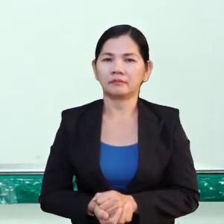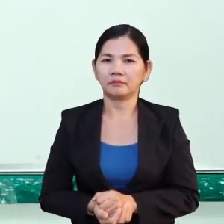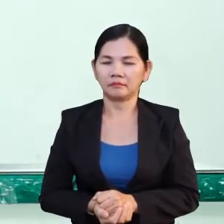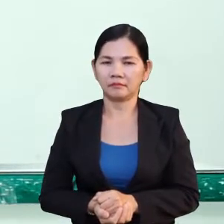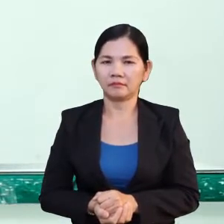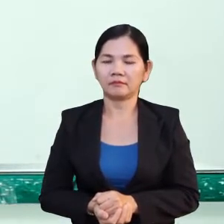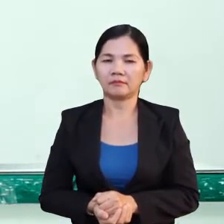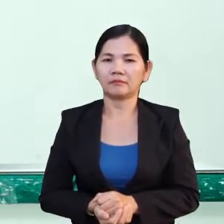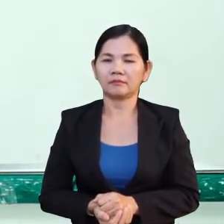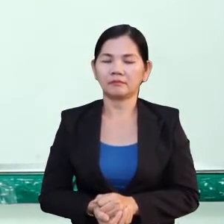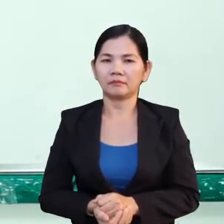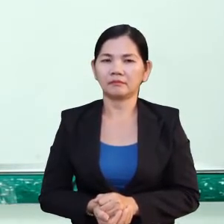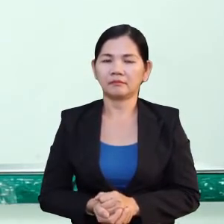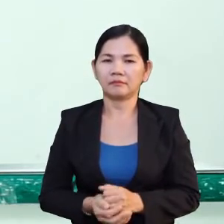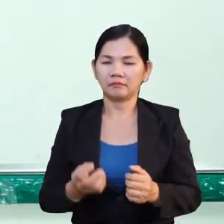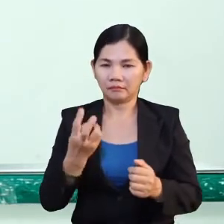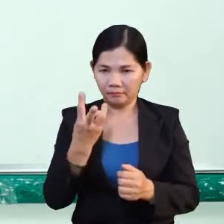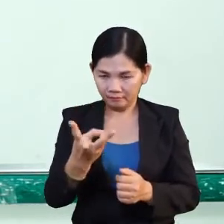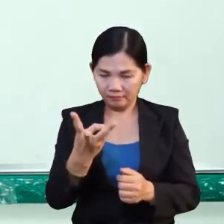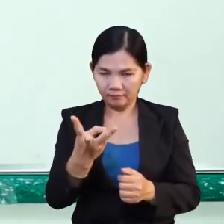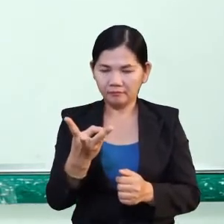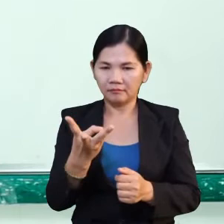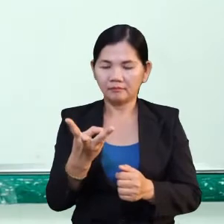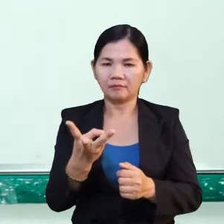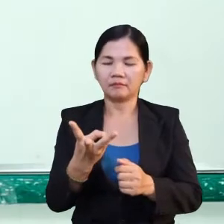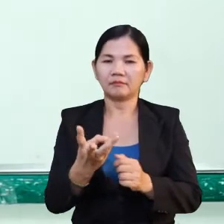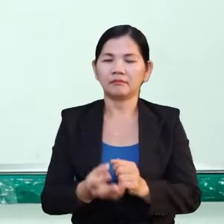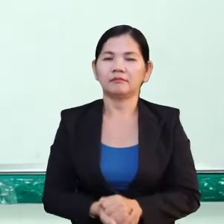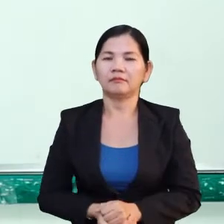ចាអញ្ចឹងរូបភាពរបស់យើងមាន